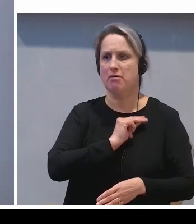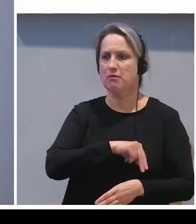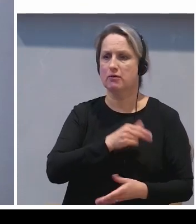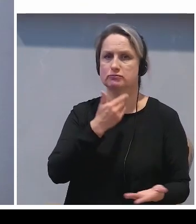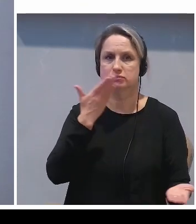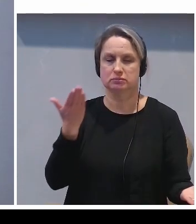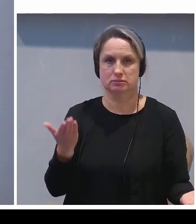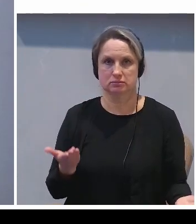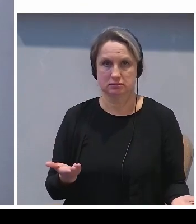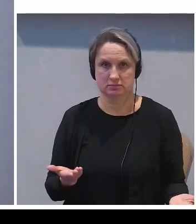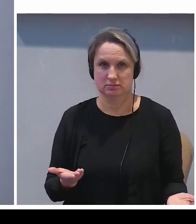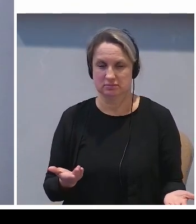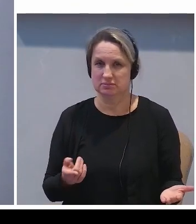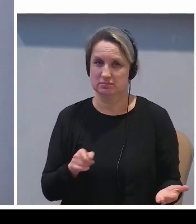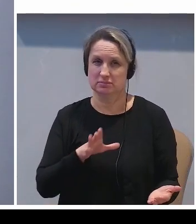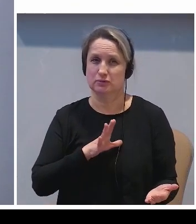Ja